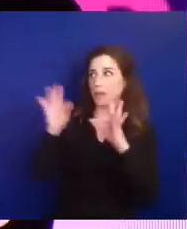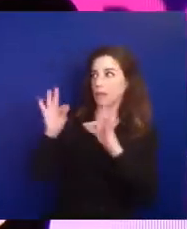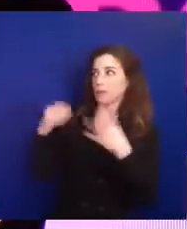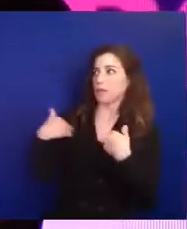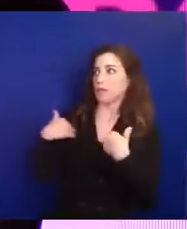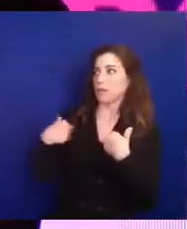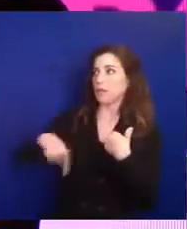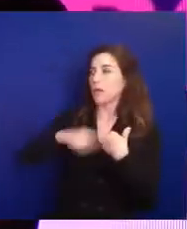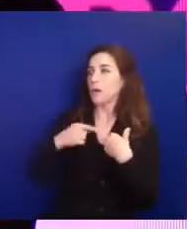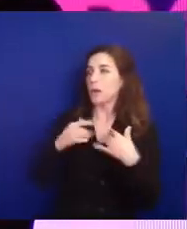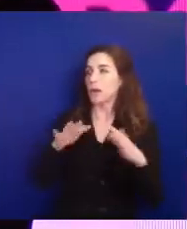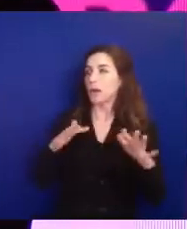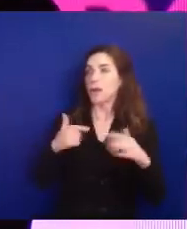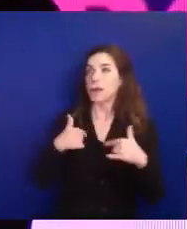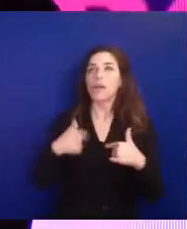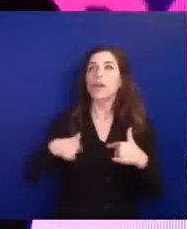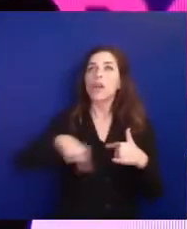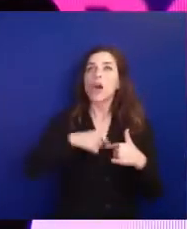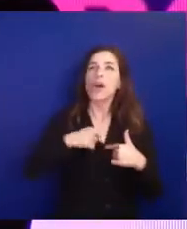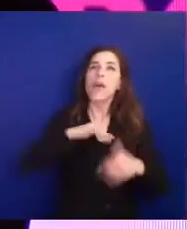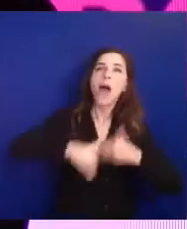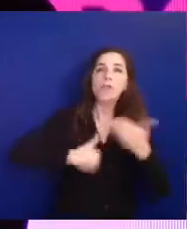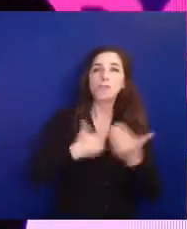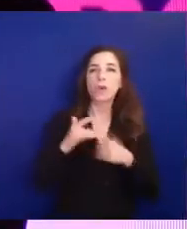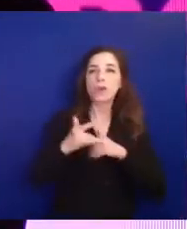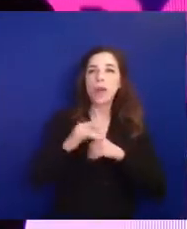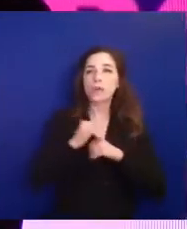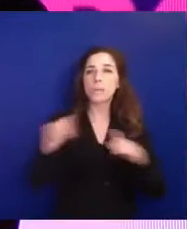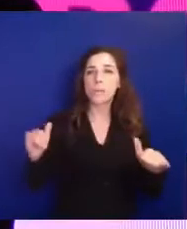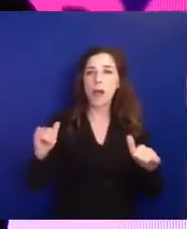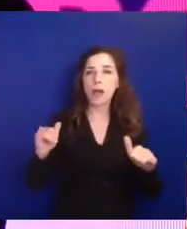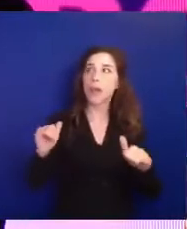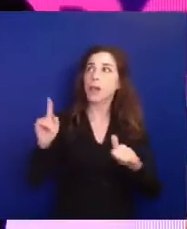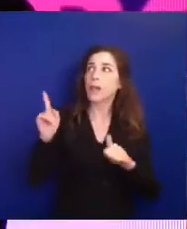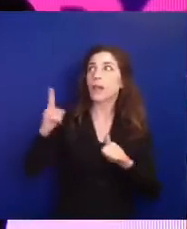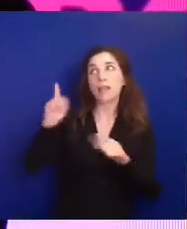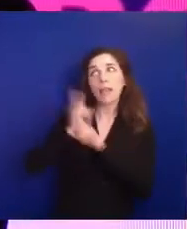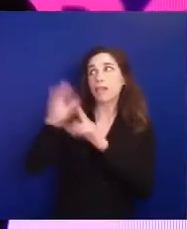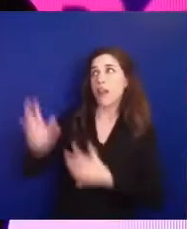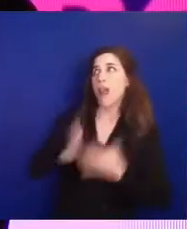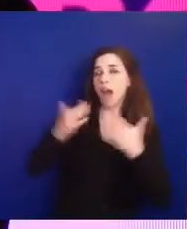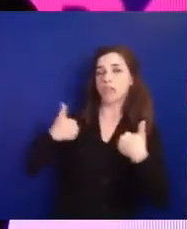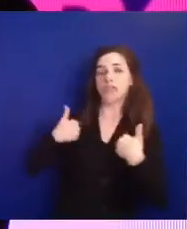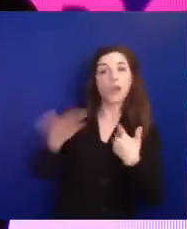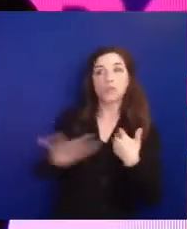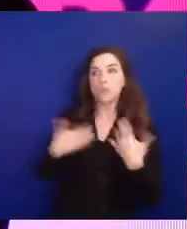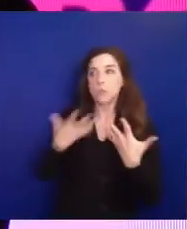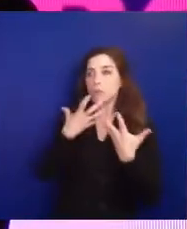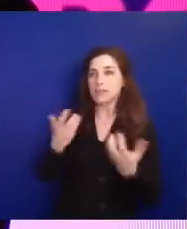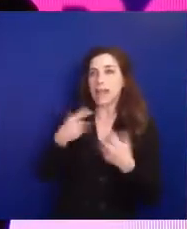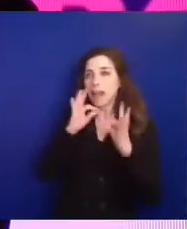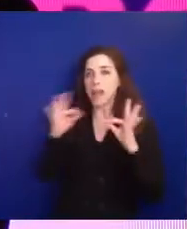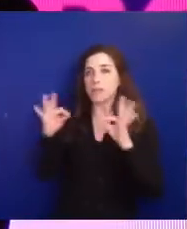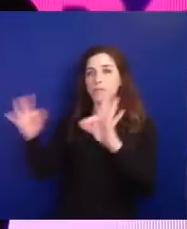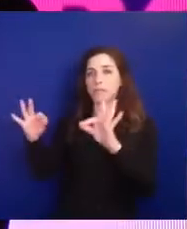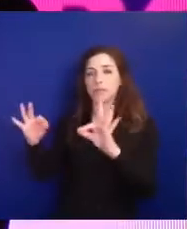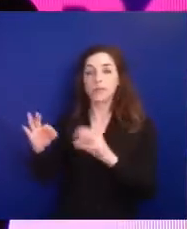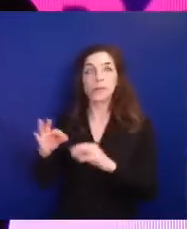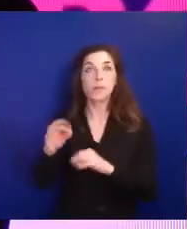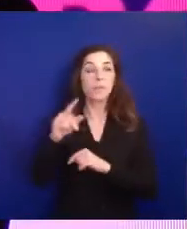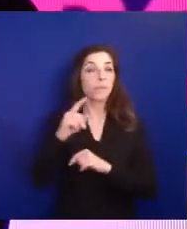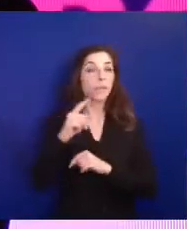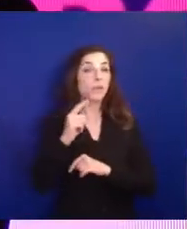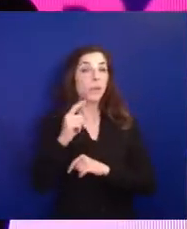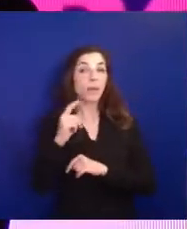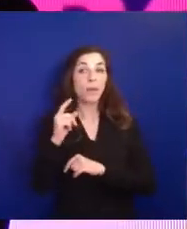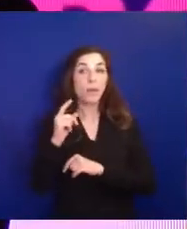avevamo mai fatto l'amore e che ci dovevano lasciare andare e loro risposero che se avessero saputo che eravamo vergini nemmeno